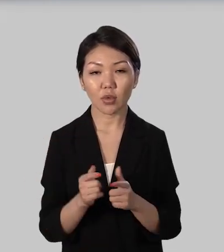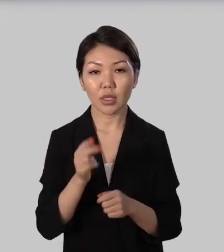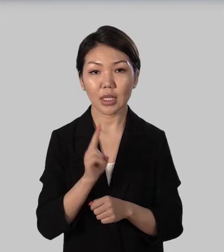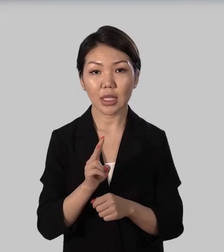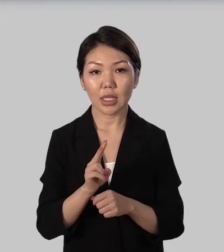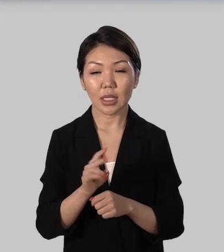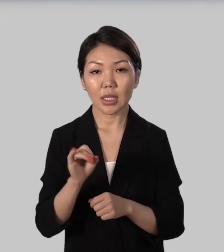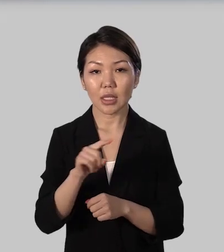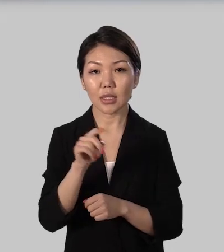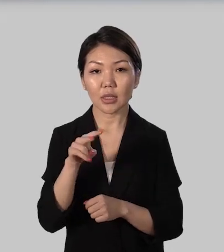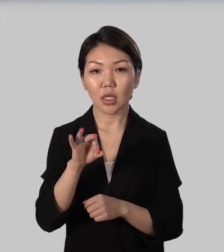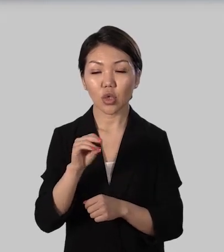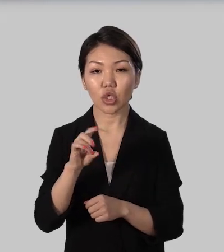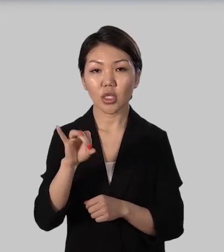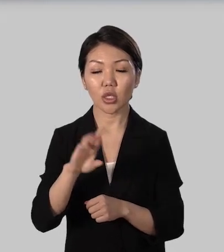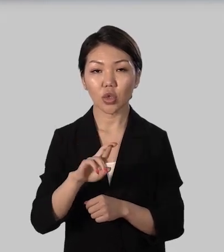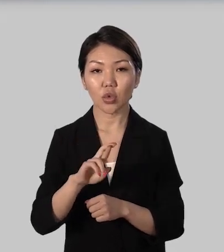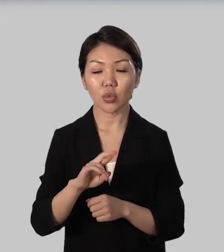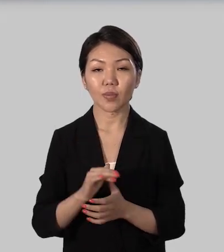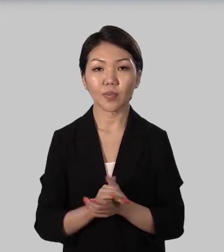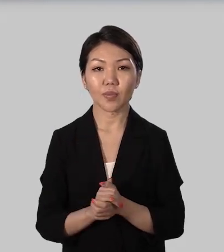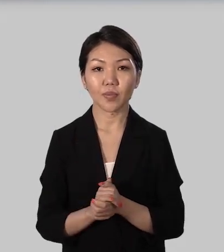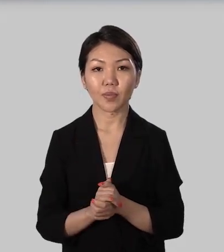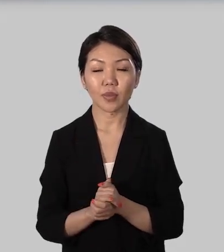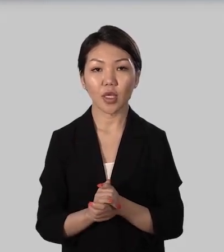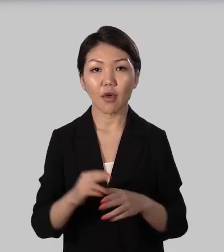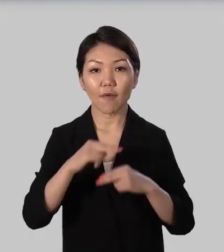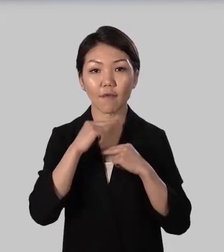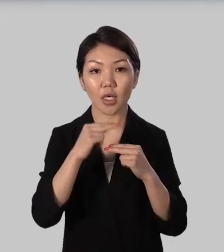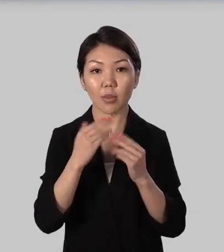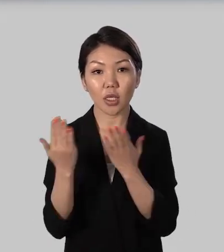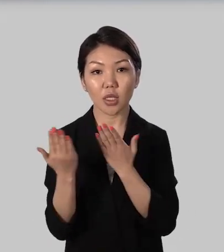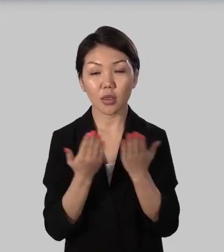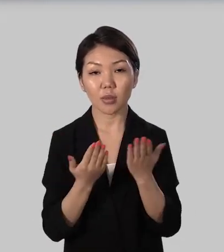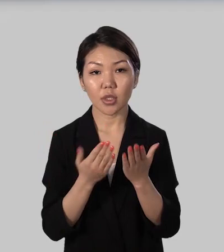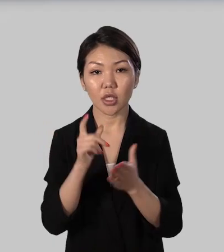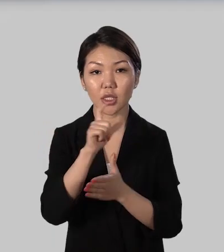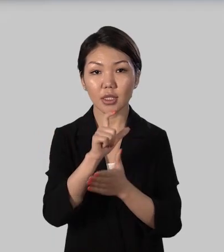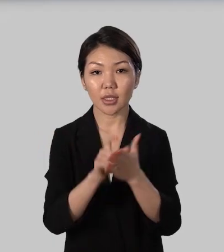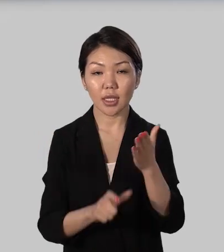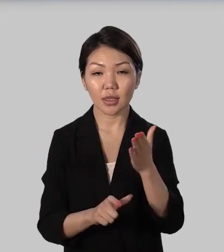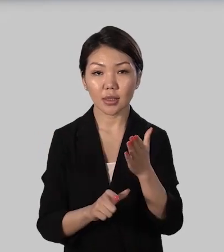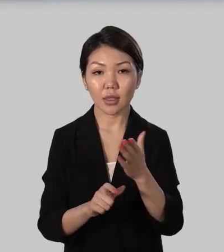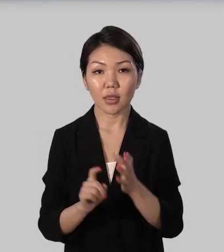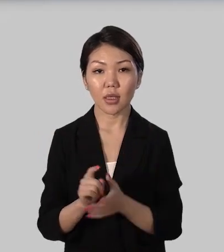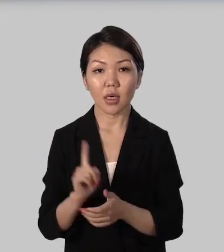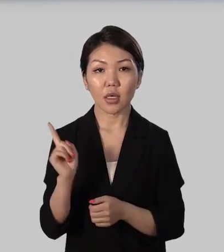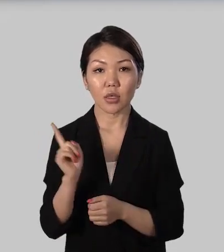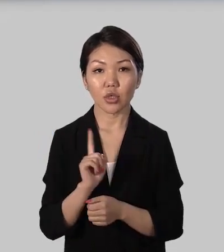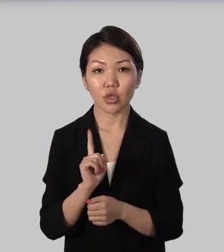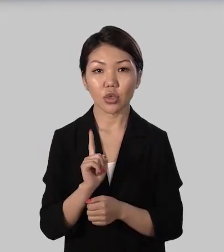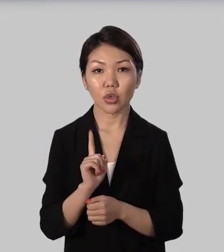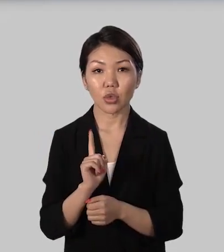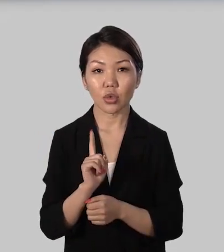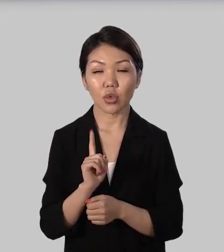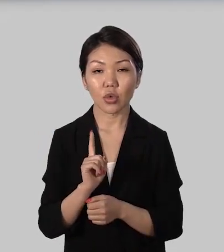согласно первому пункту нашего алгоритма внимательно прослушайте текст а что значит